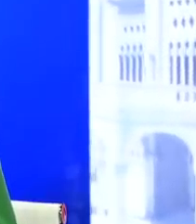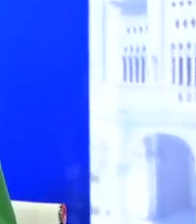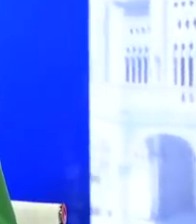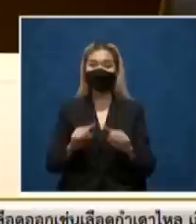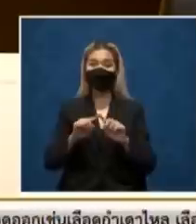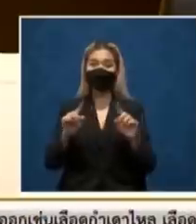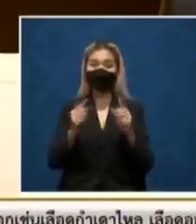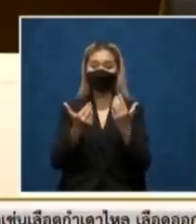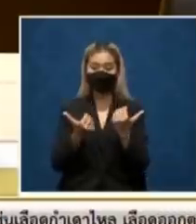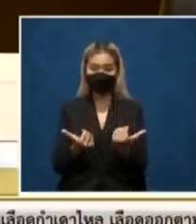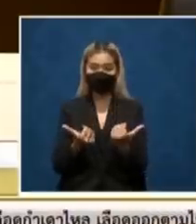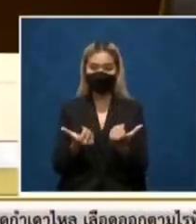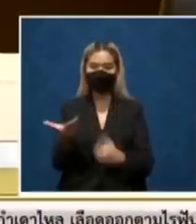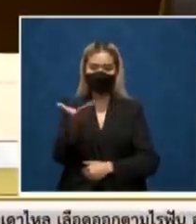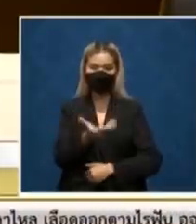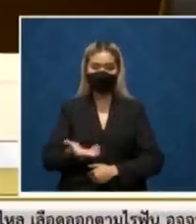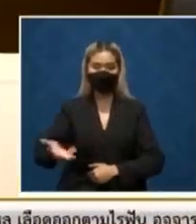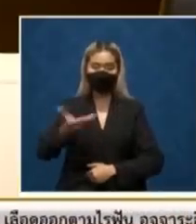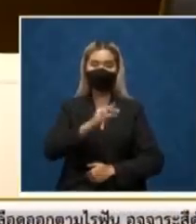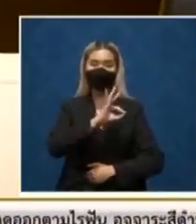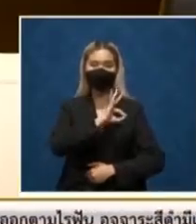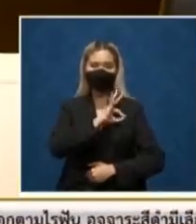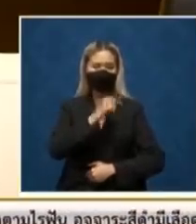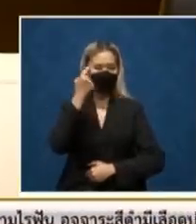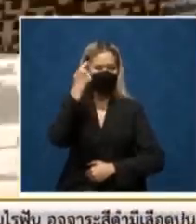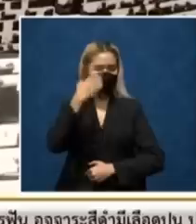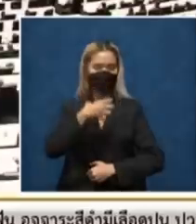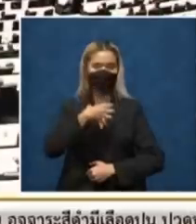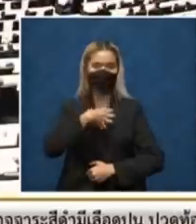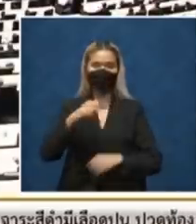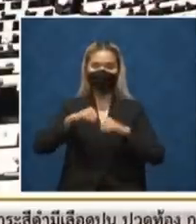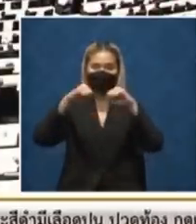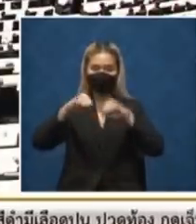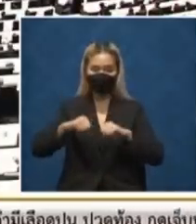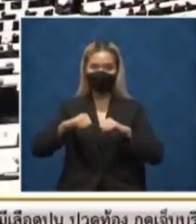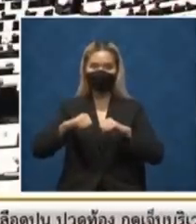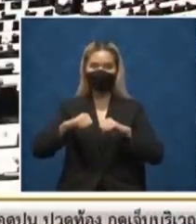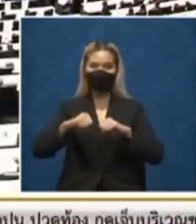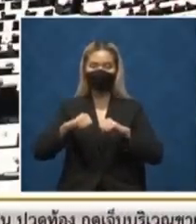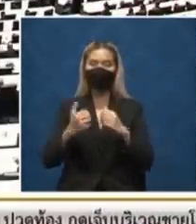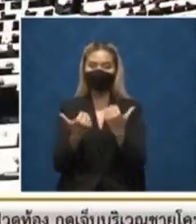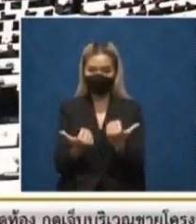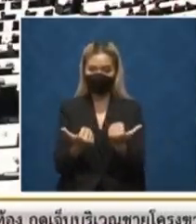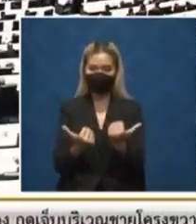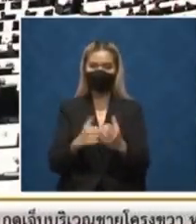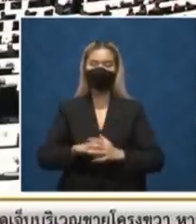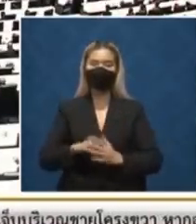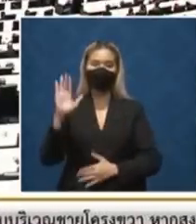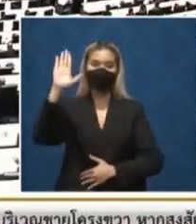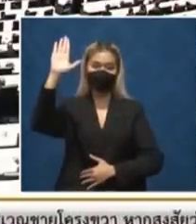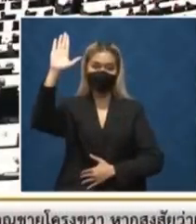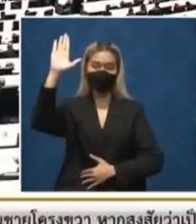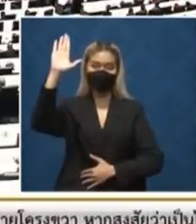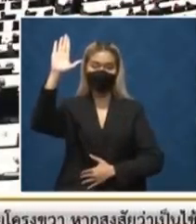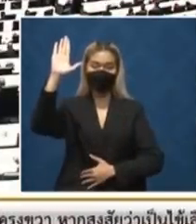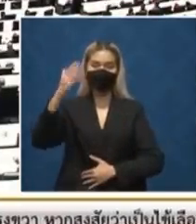ที่ประชุมก็คิดว่าเราต้องมีท่าทีต่อการแสดงออกของพรรคก้าวไกลซึ่งค่อนข้างจะลุกล้ำเข้าไ